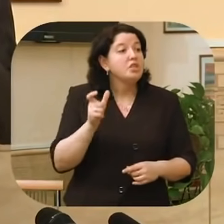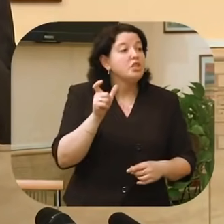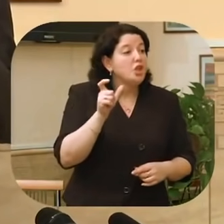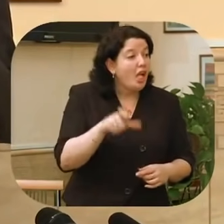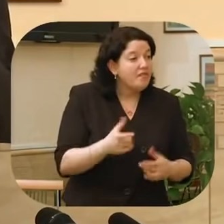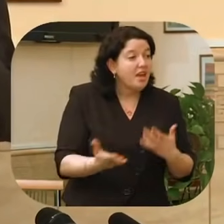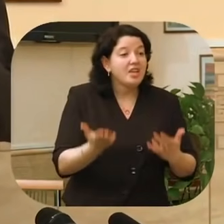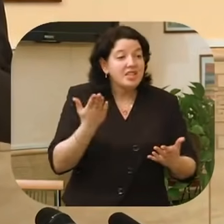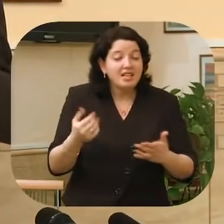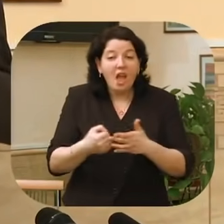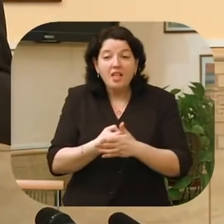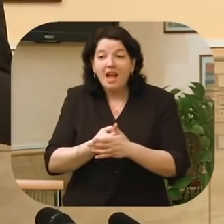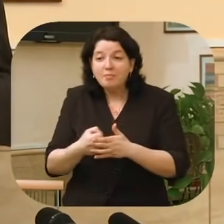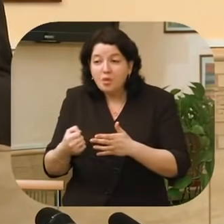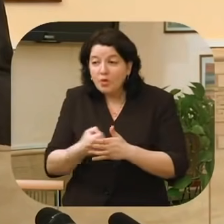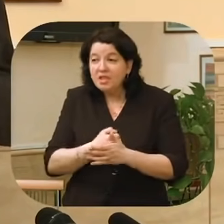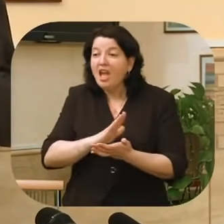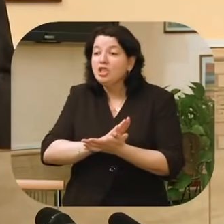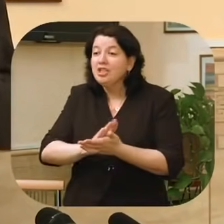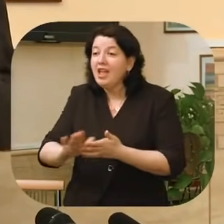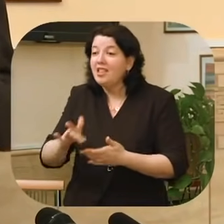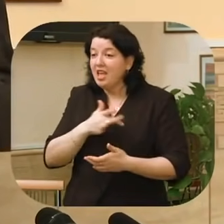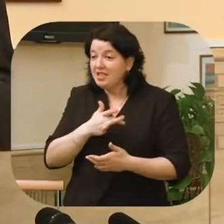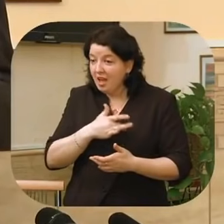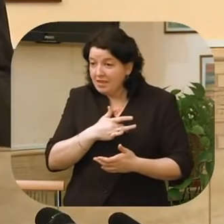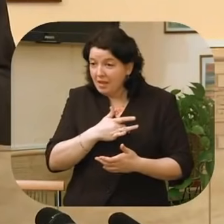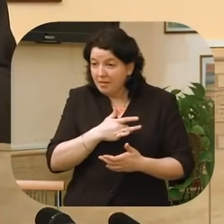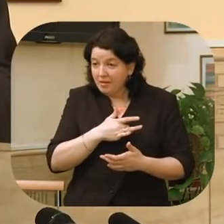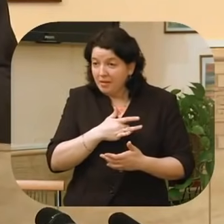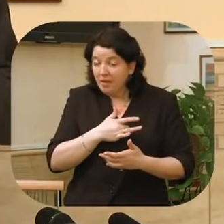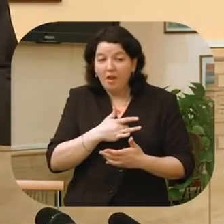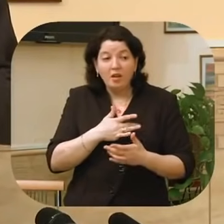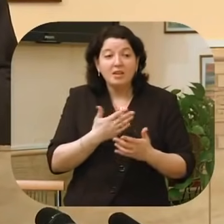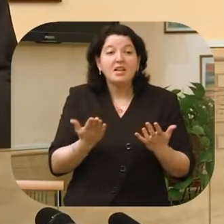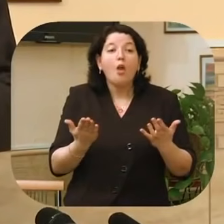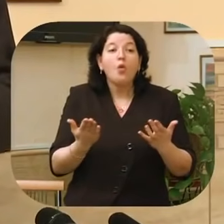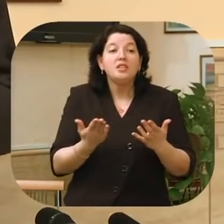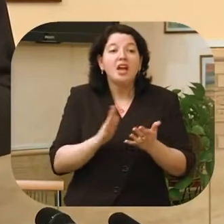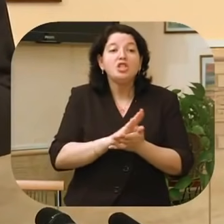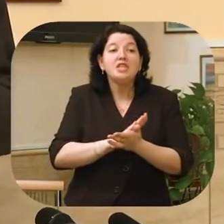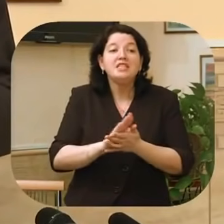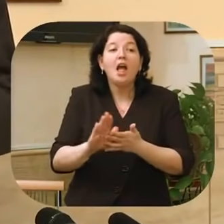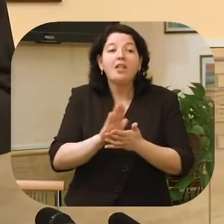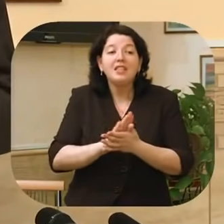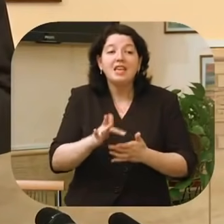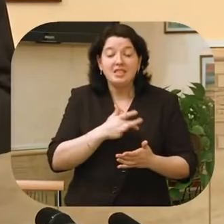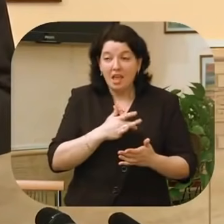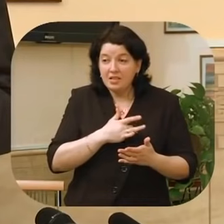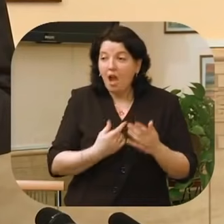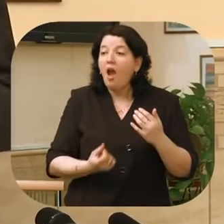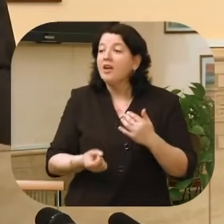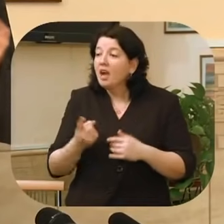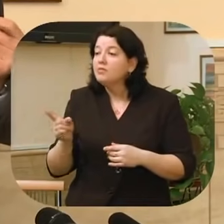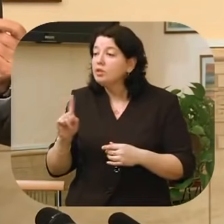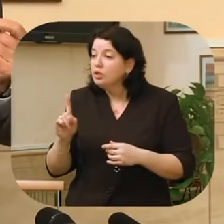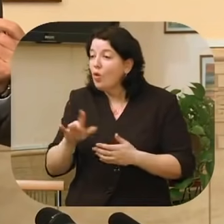если достигнет чистоты сердца, об этом поговорим, какой-то вот этой чистоты сердца, оказывается,